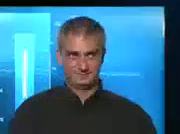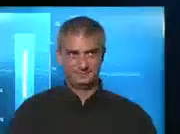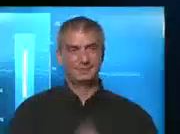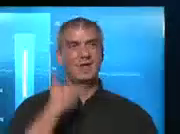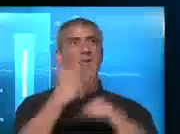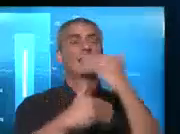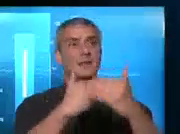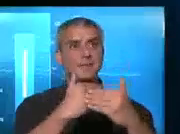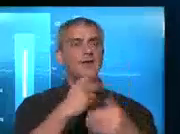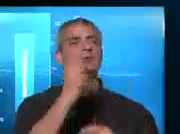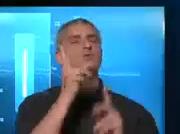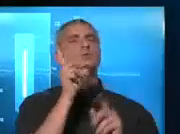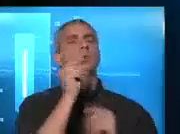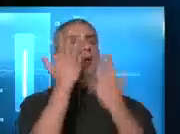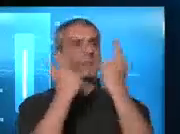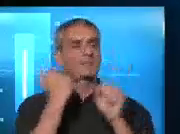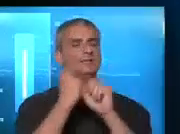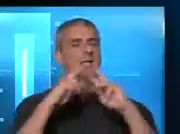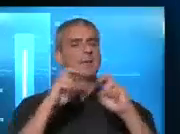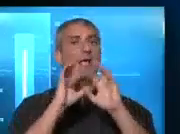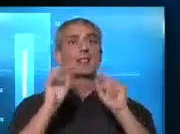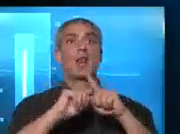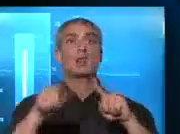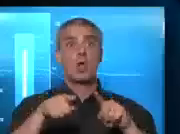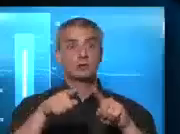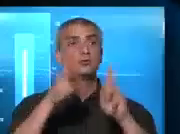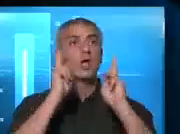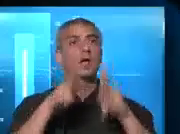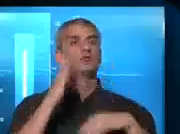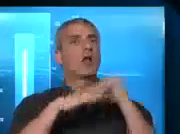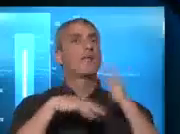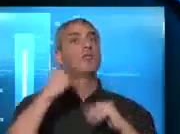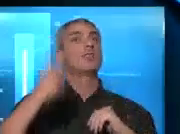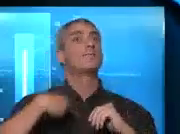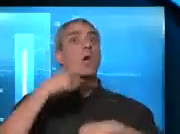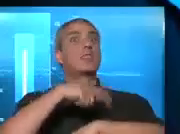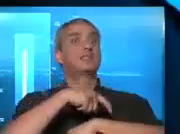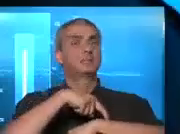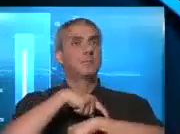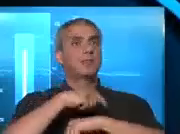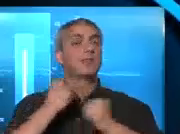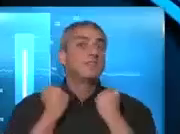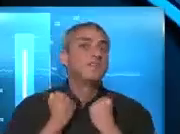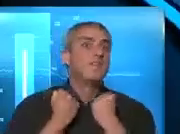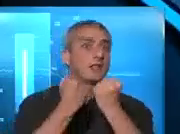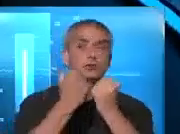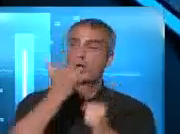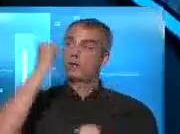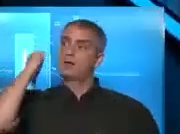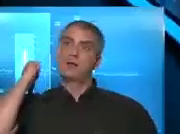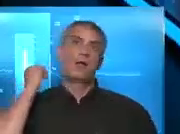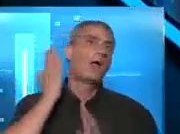הולכים קדימה. זוג מתמטיקאים פרסם מחקר בתחילת החודש, שלפיו אפשר לבנות מכונת זמן ולנסוע בין העבר